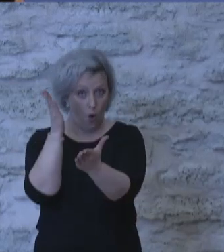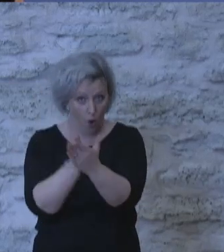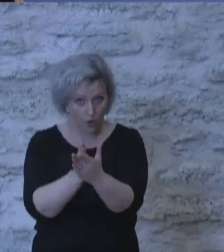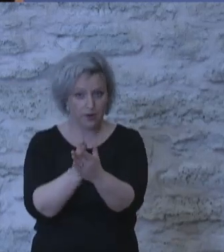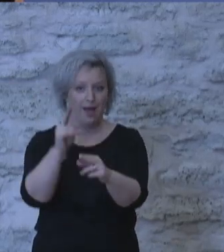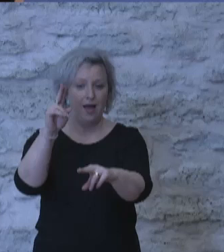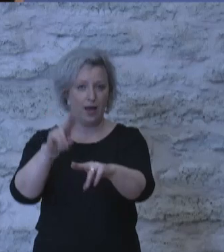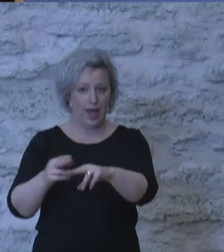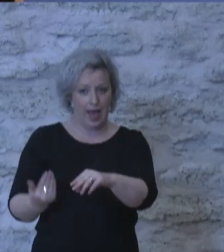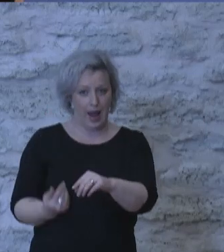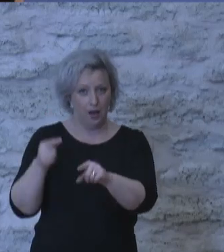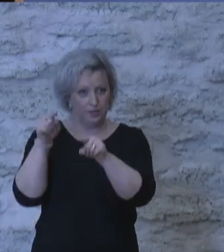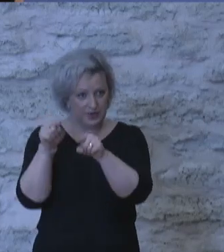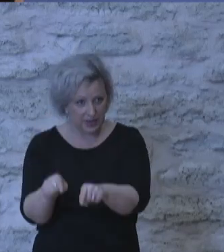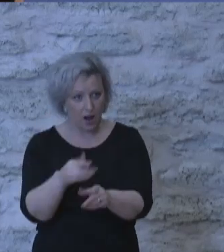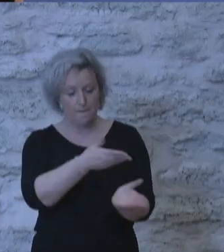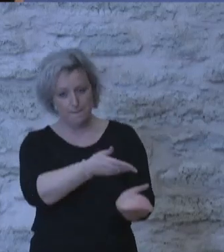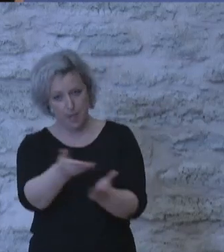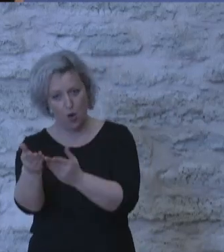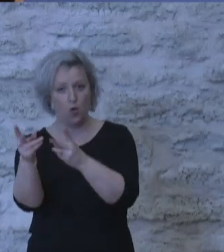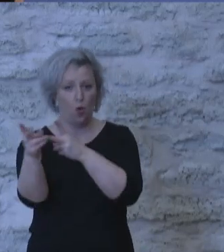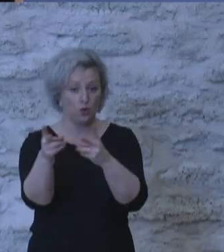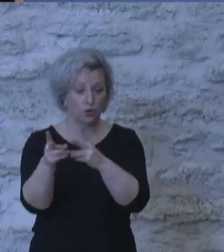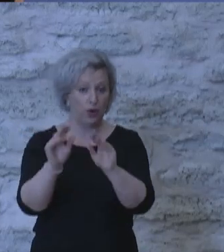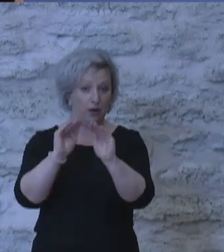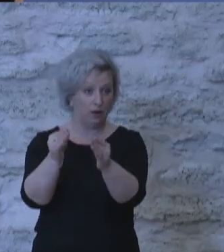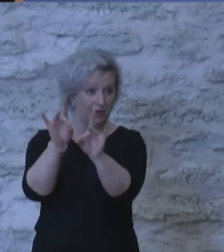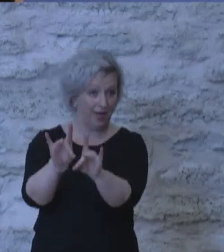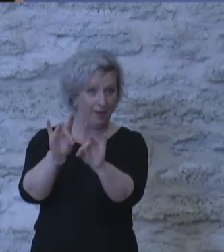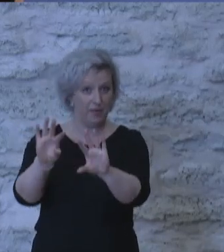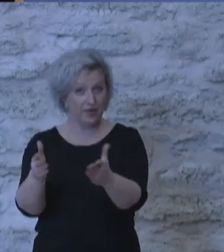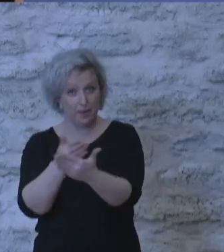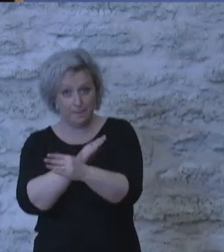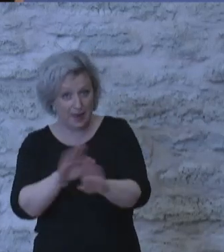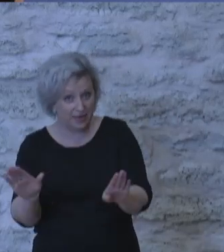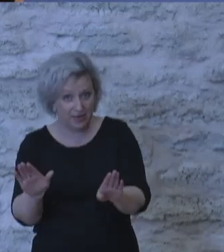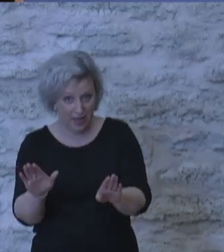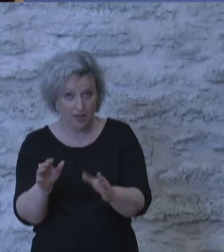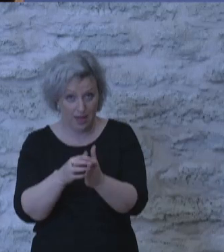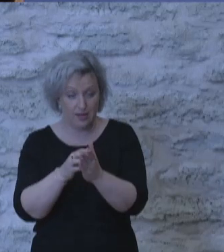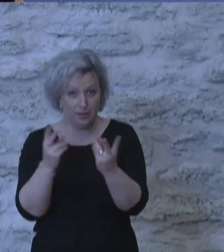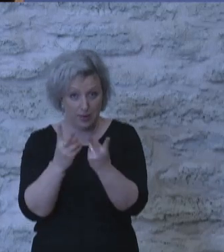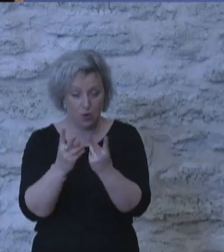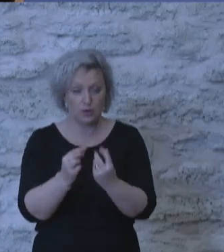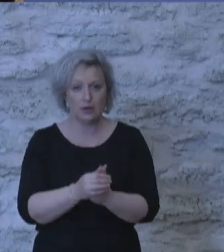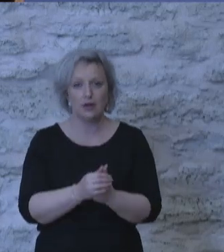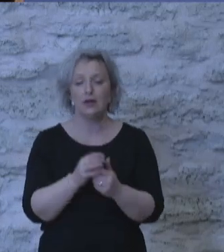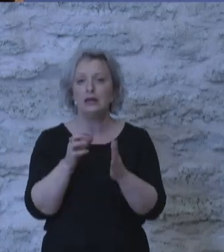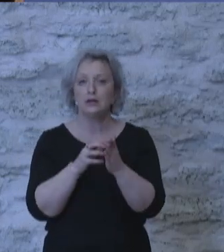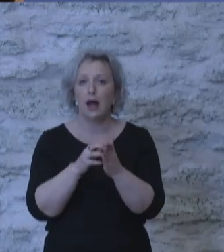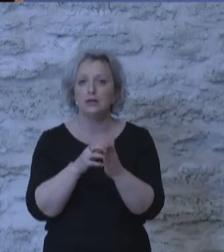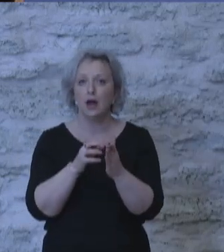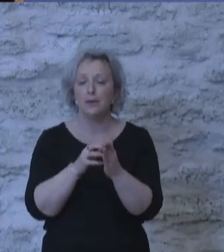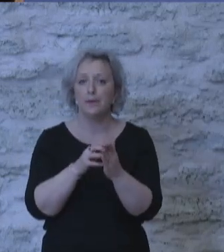seal ja nüüd kontrolli, kas ta viibib seal karantiinis või ei viibib. Eks siis tuleb konkreetselt